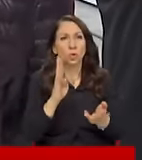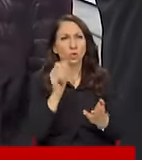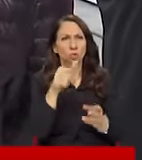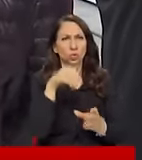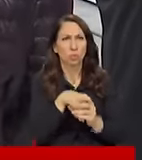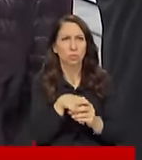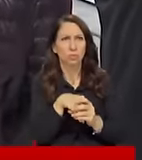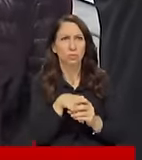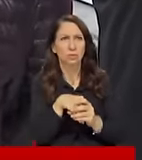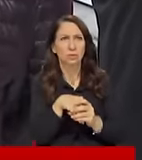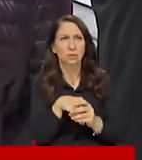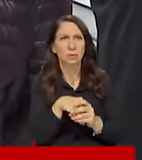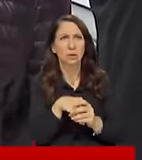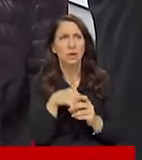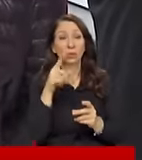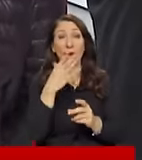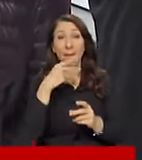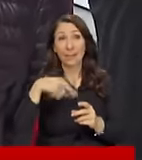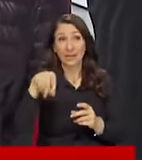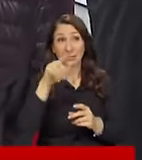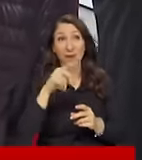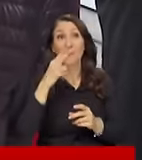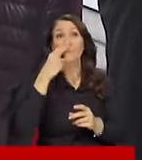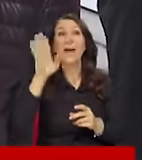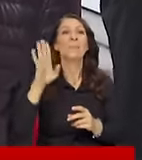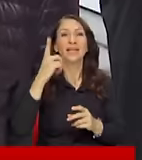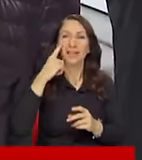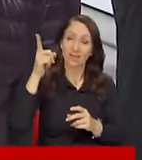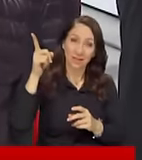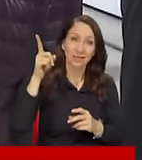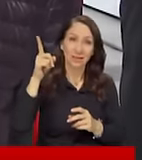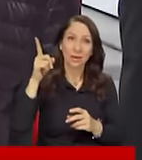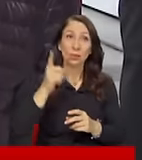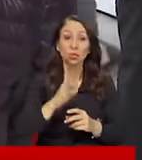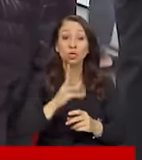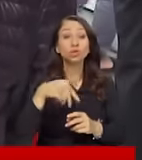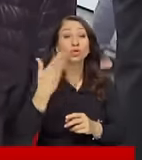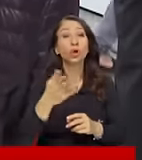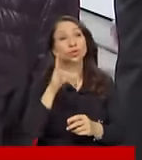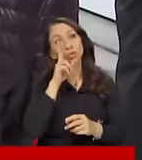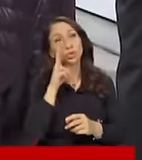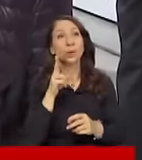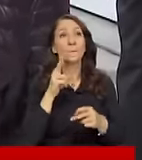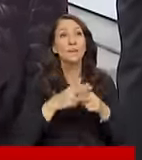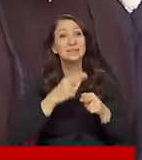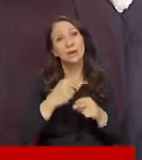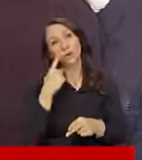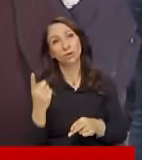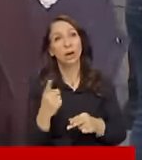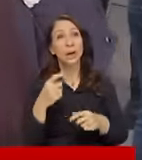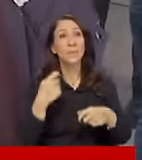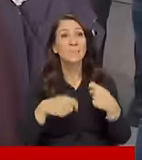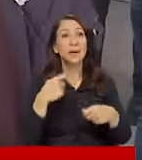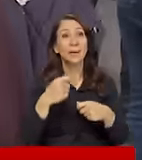günümüz kaldı hocam. Yani bu emeklimizi beğenmeyen devletimiz bu 4 gün sonra sonucunda pazar günü görecek.